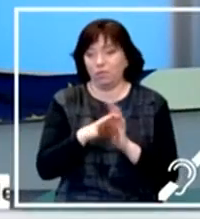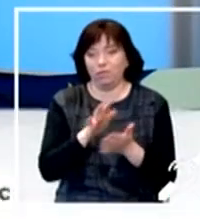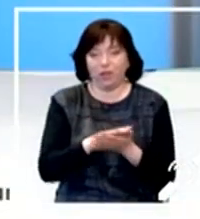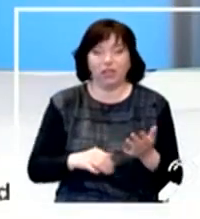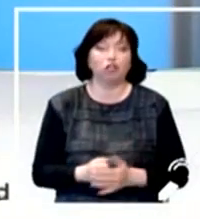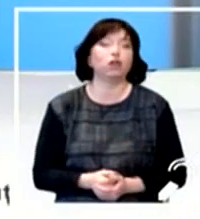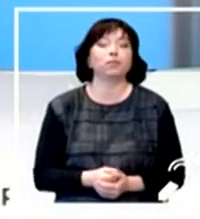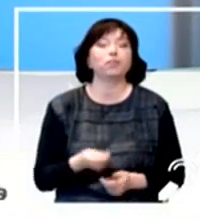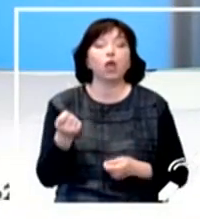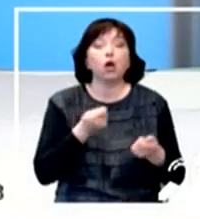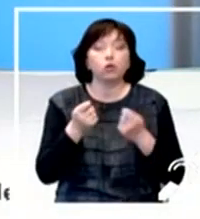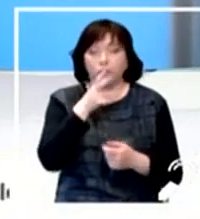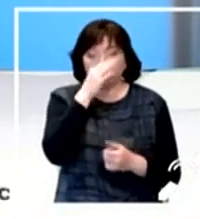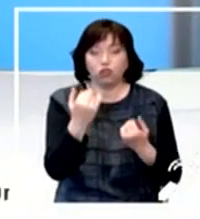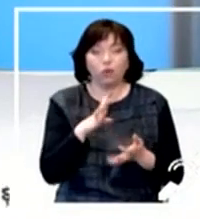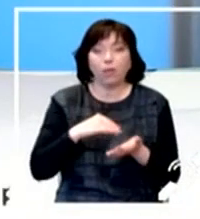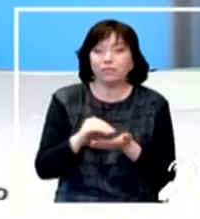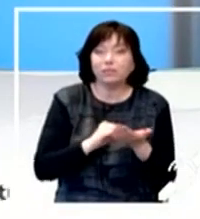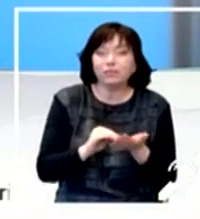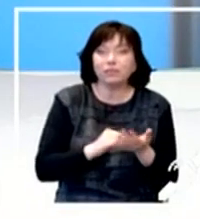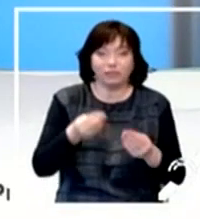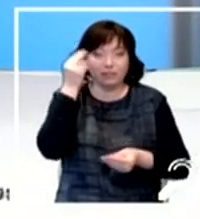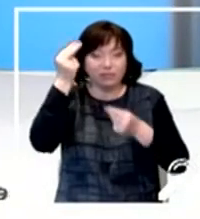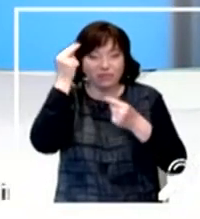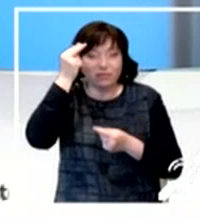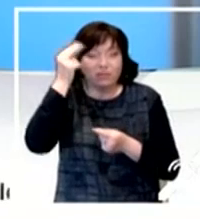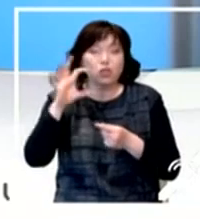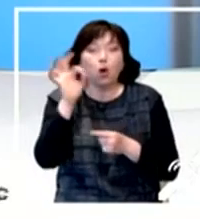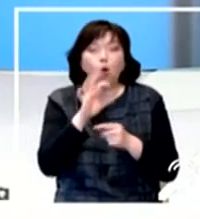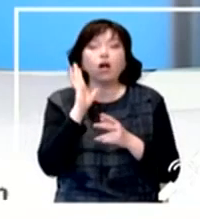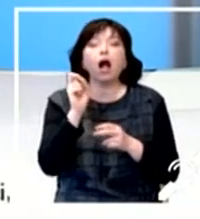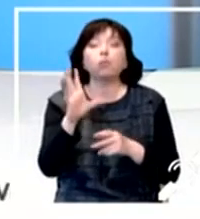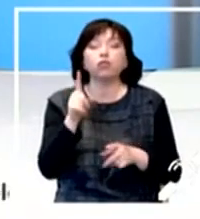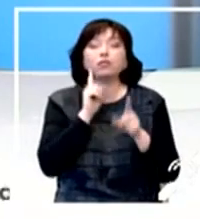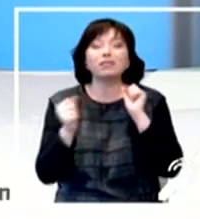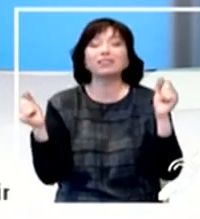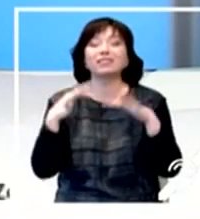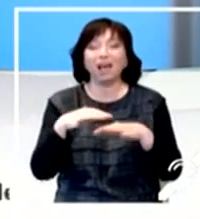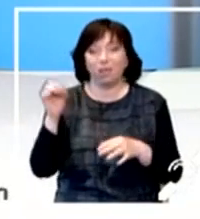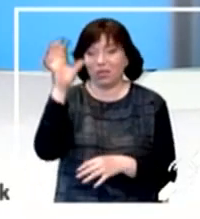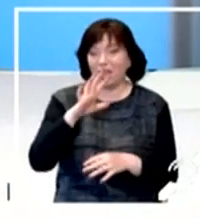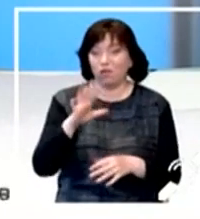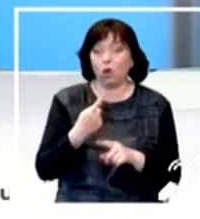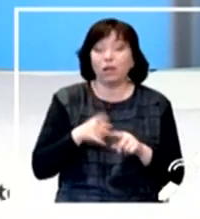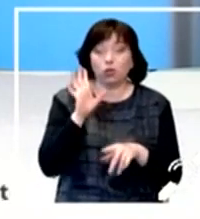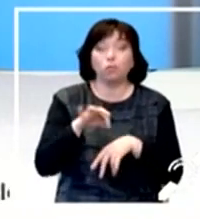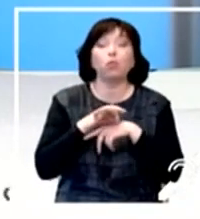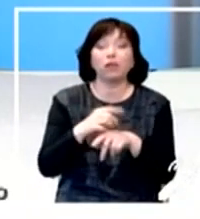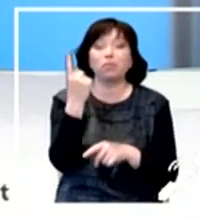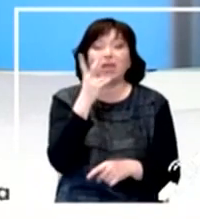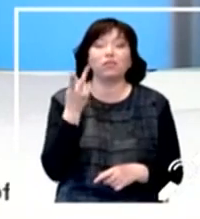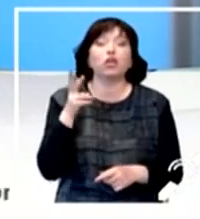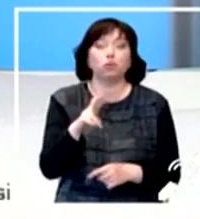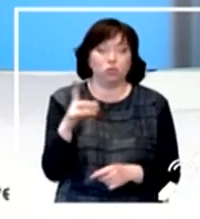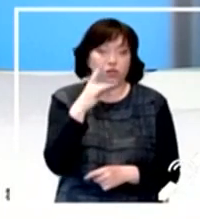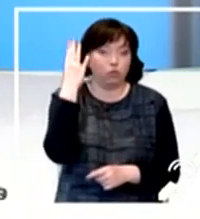Autoritățile de la Chișinău au făcut astăzi repetiție generală înaintea summitului Comunității Politice Europene, găzduit în 1 iunie de Republica